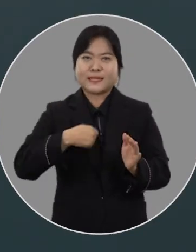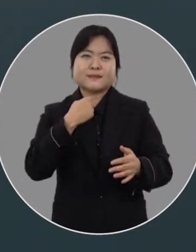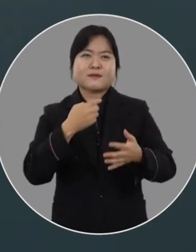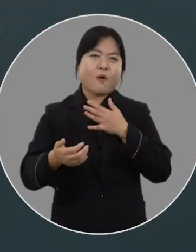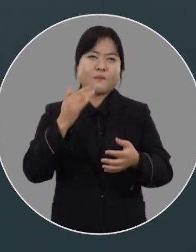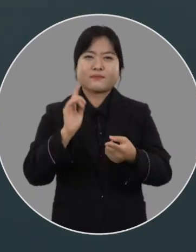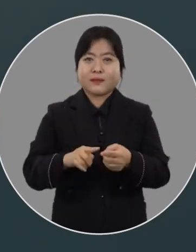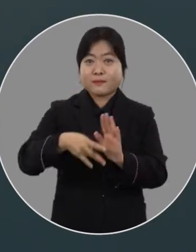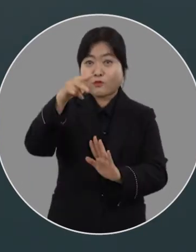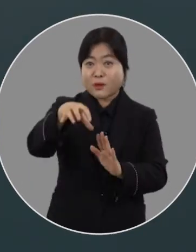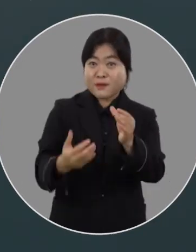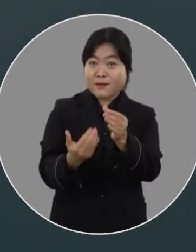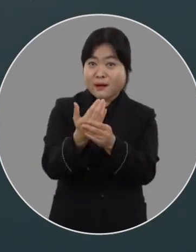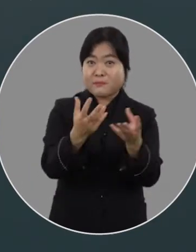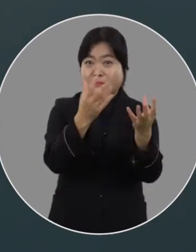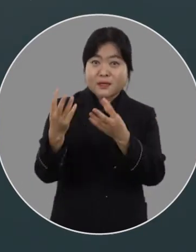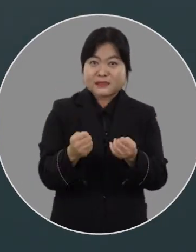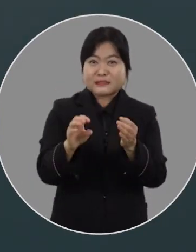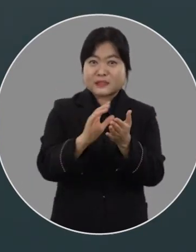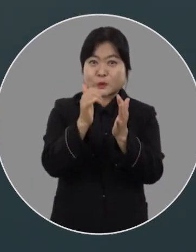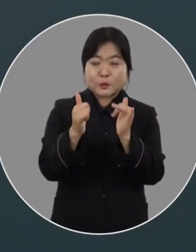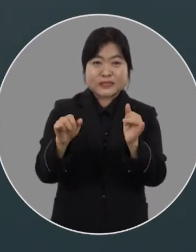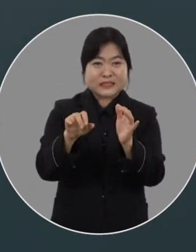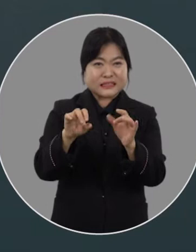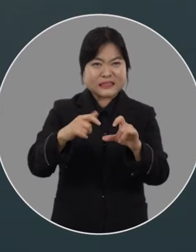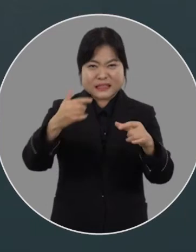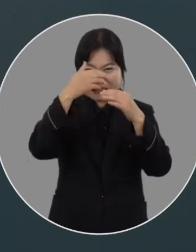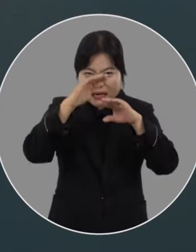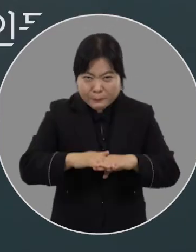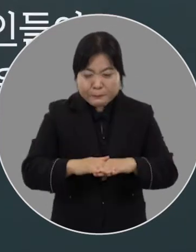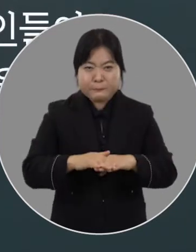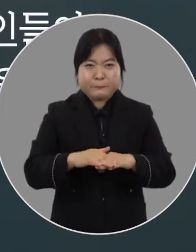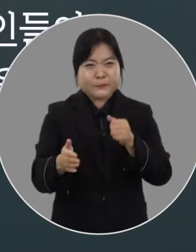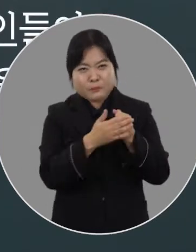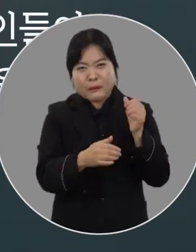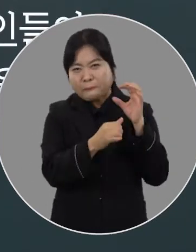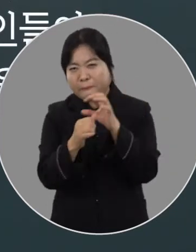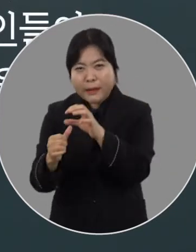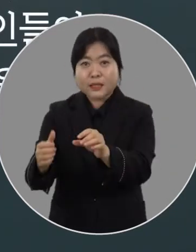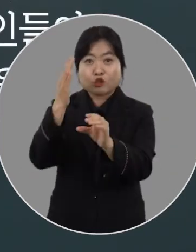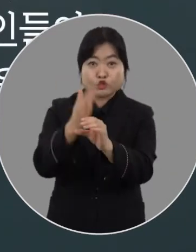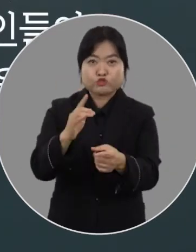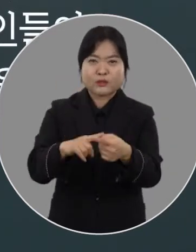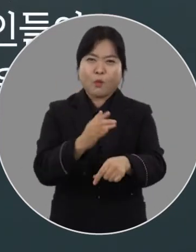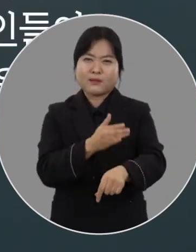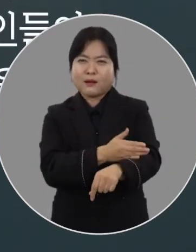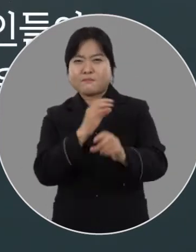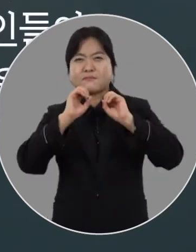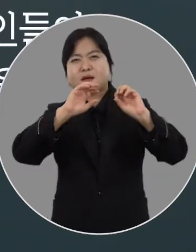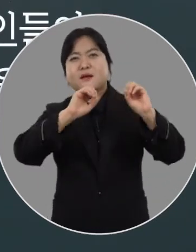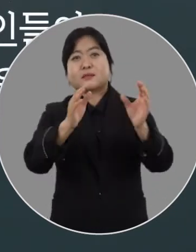경험을 토대로 해서 예루살렘에서 얼마나 많은 그리스도교인들이 이슬람에 의해서 박해받는지에 대해서 과장하기